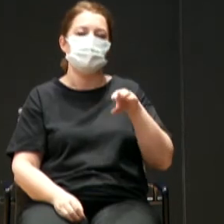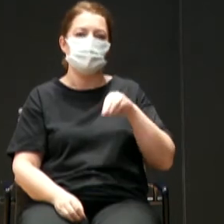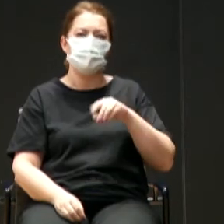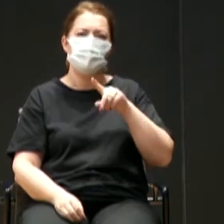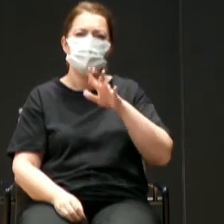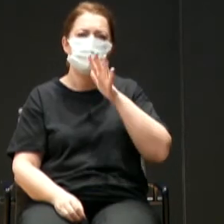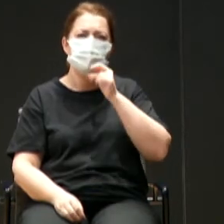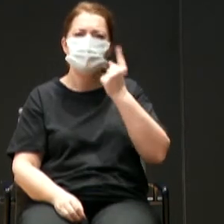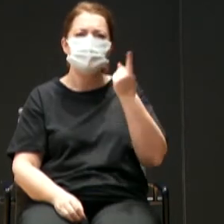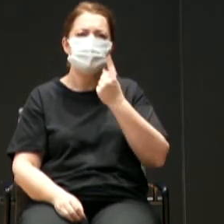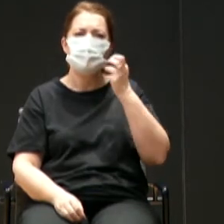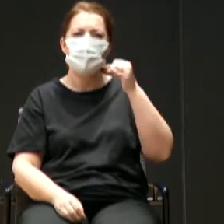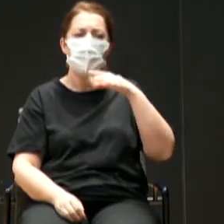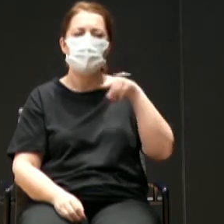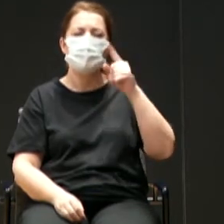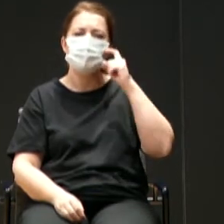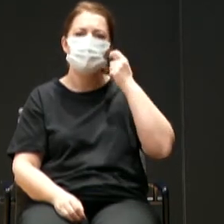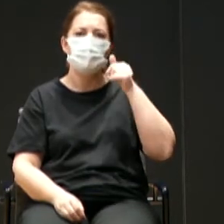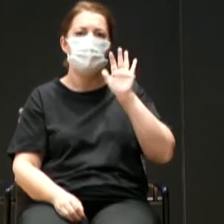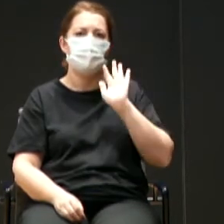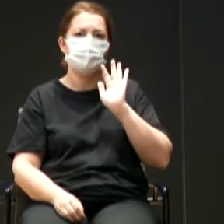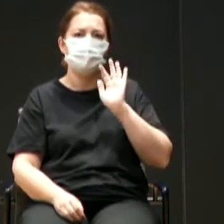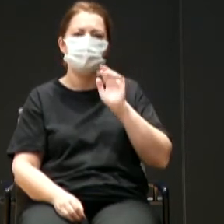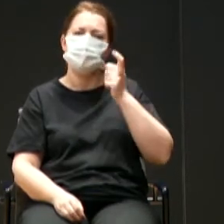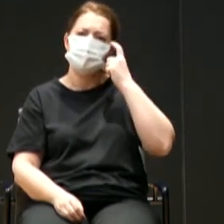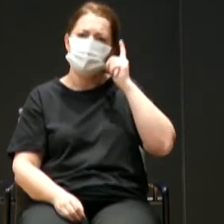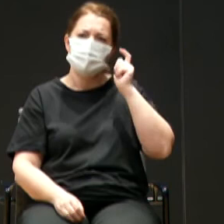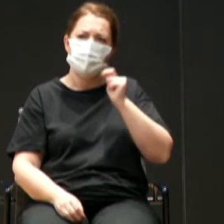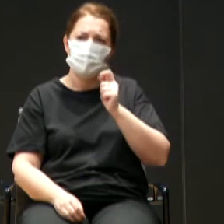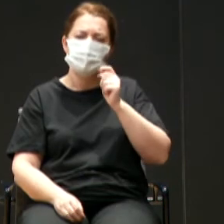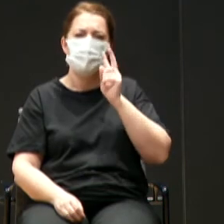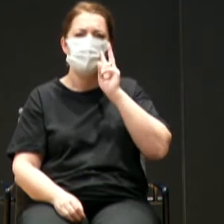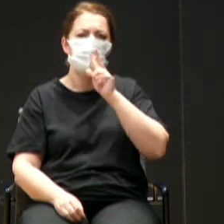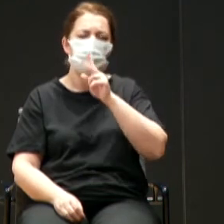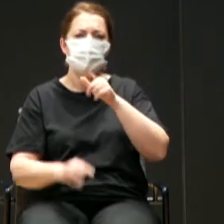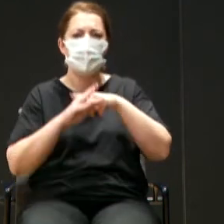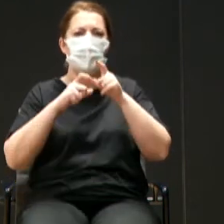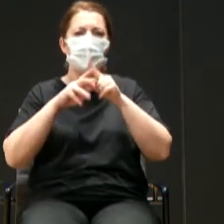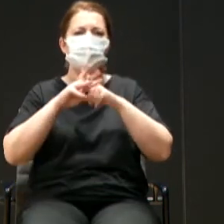hiçbir AK Partili düşünmez. Yani düşünse görüyoruz karşı Esenyurt'u.